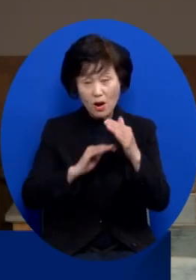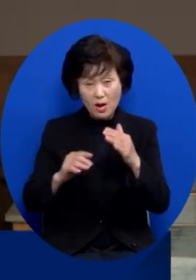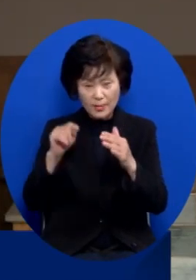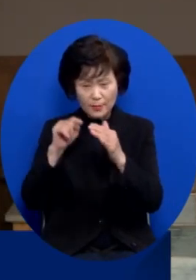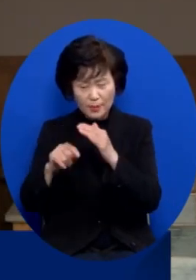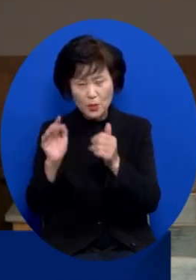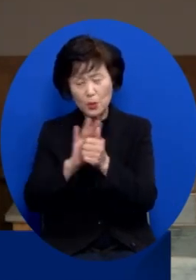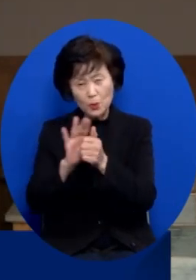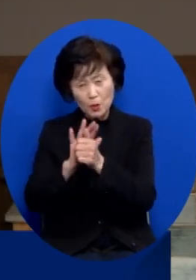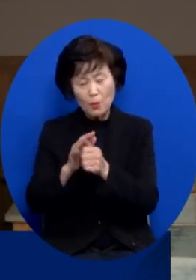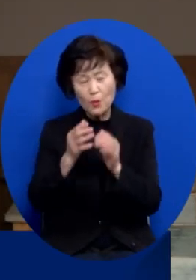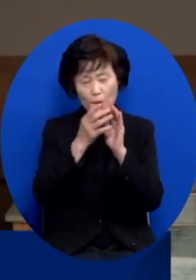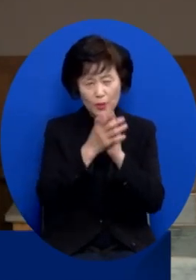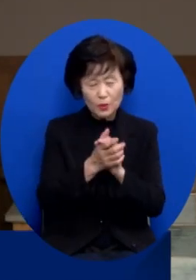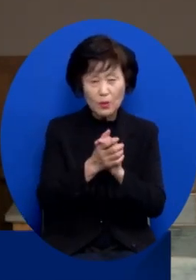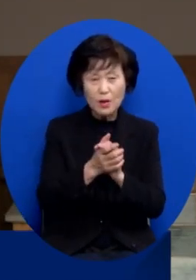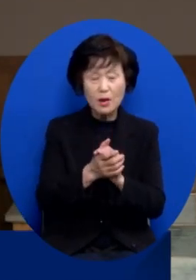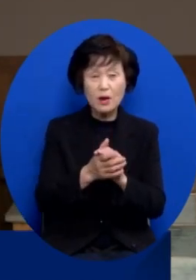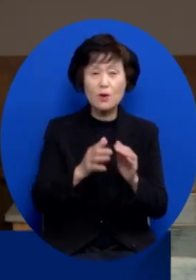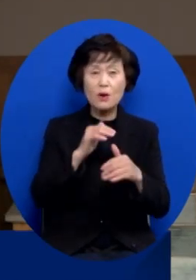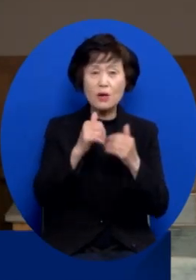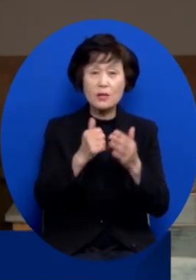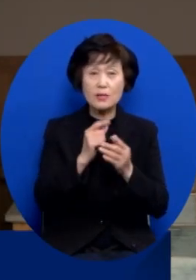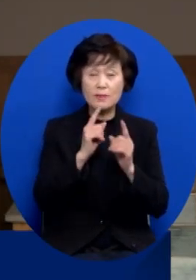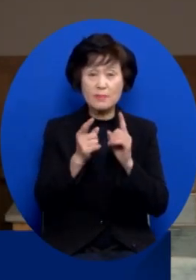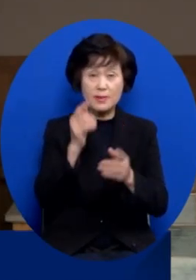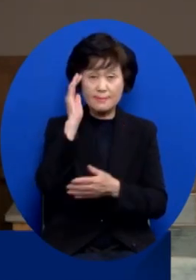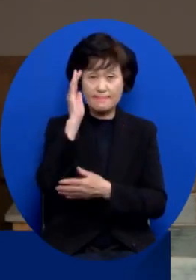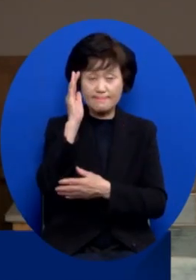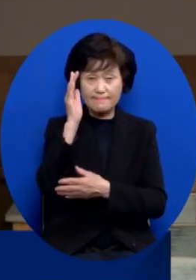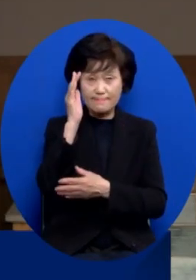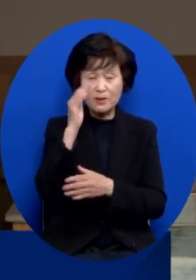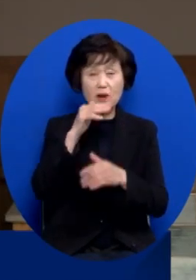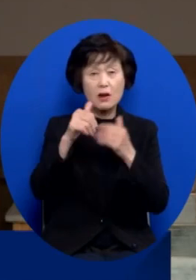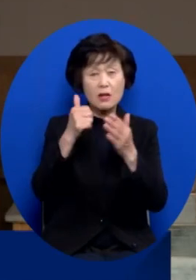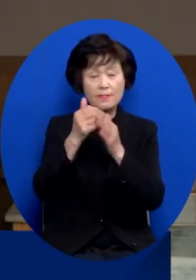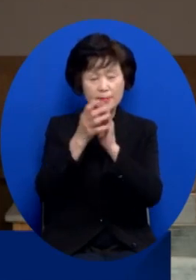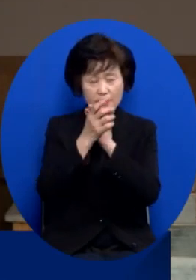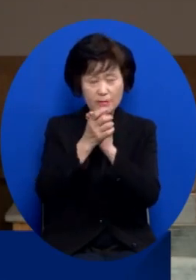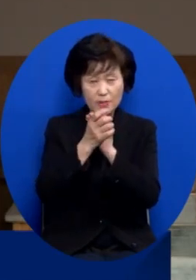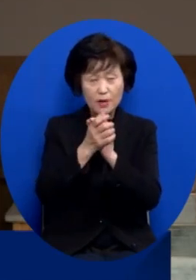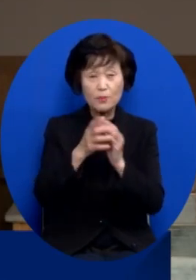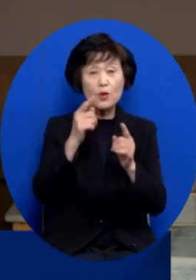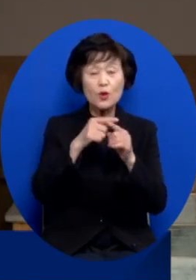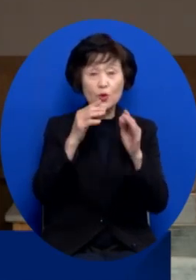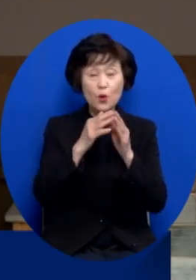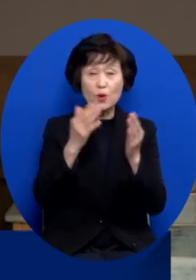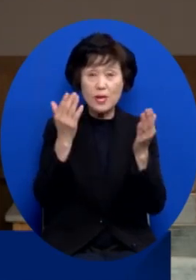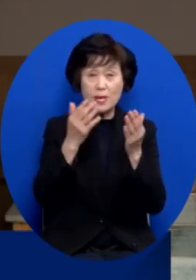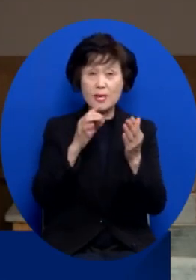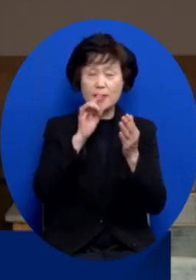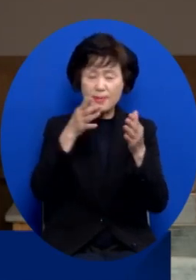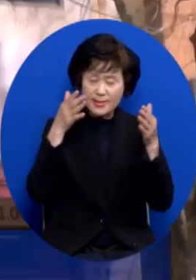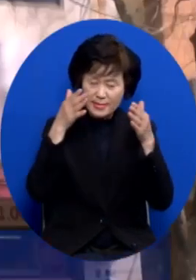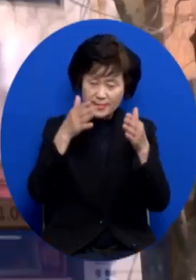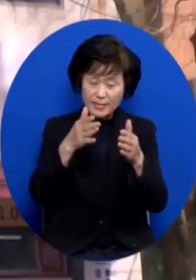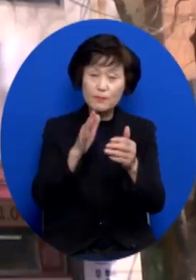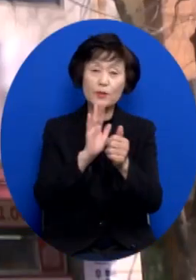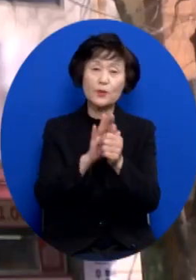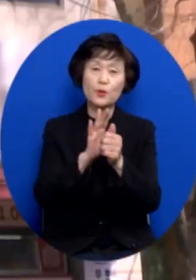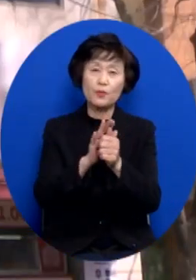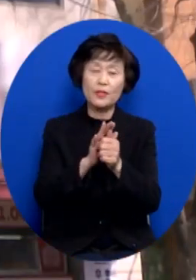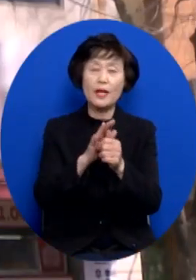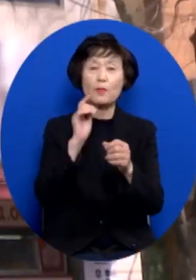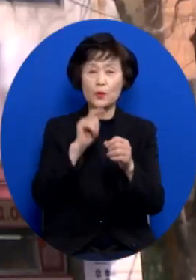그들을 위해 기도해주고 또 하나님께 매달려 목양 하는데 전념할 수 있도록 도와주자는